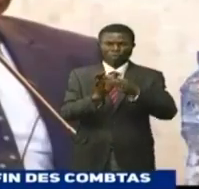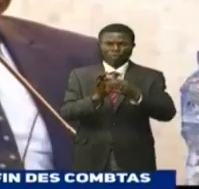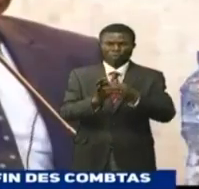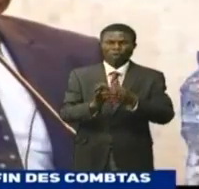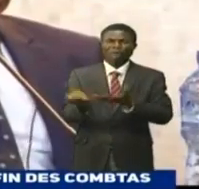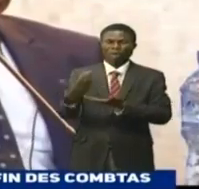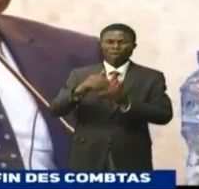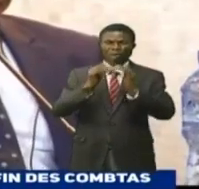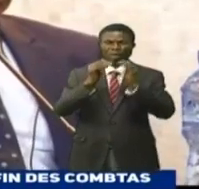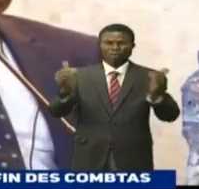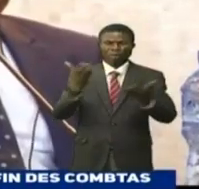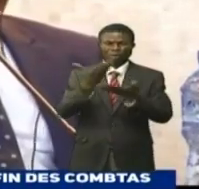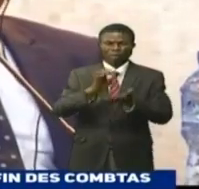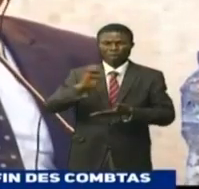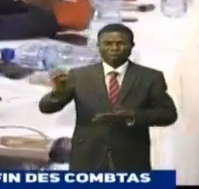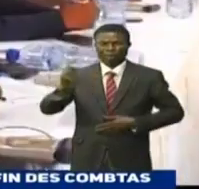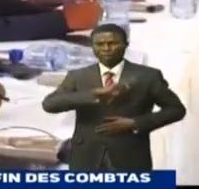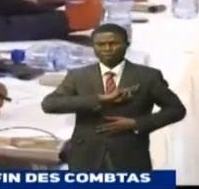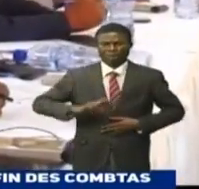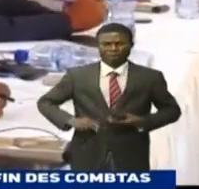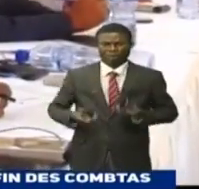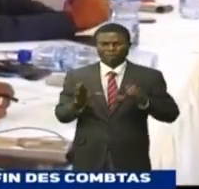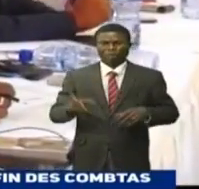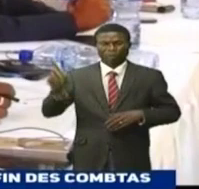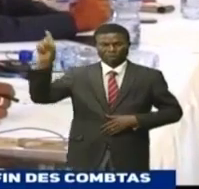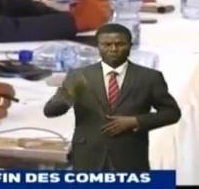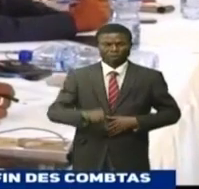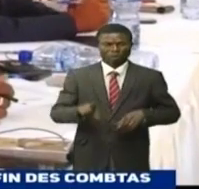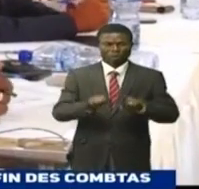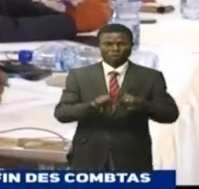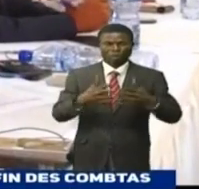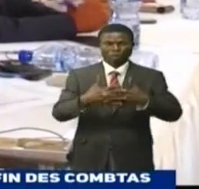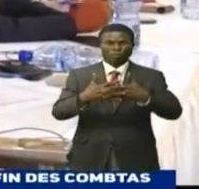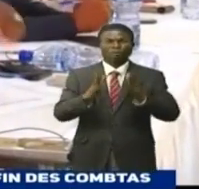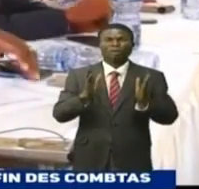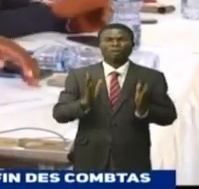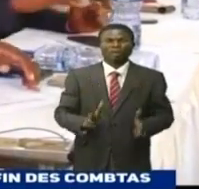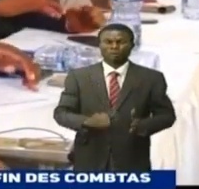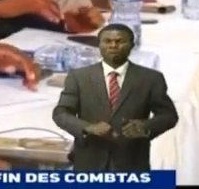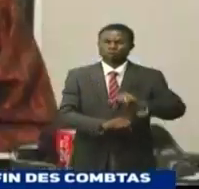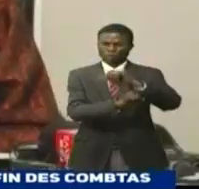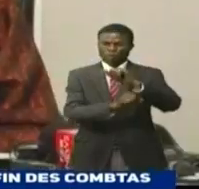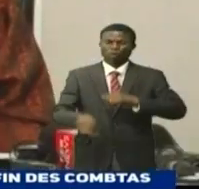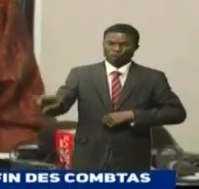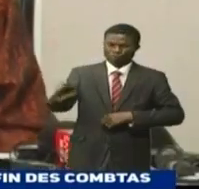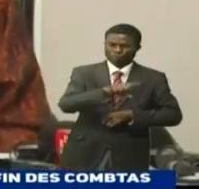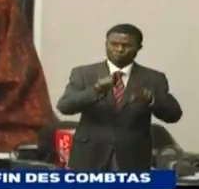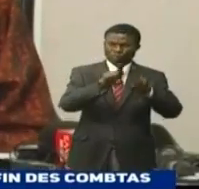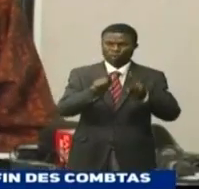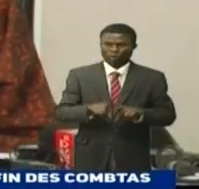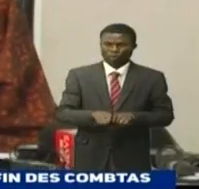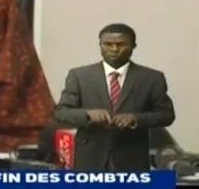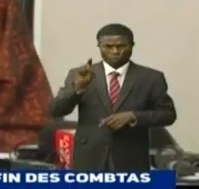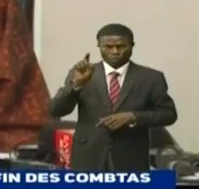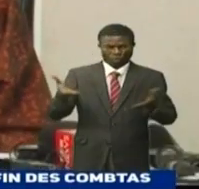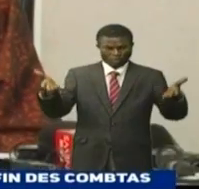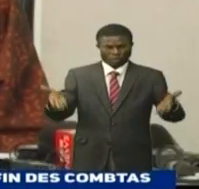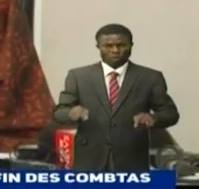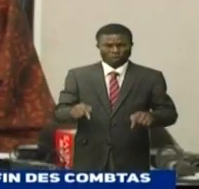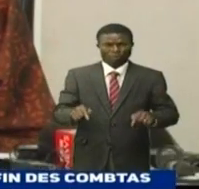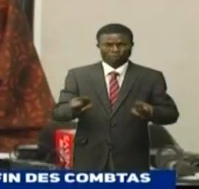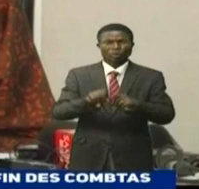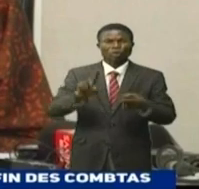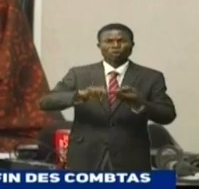le retour de la paix dans l'est de l'ère décès nous sommes ici comme partenaire et vous aussi être ici comme